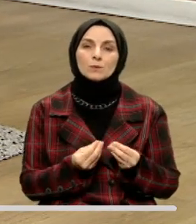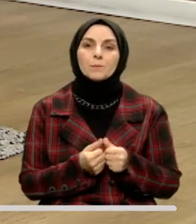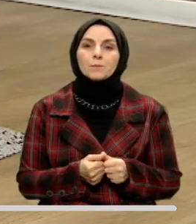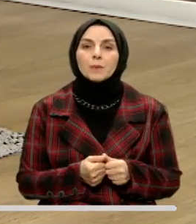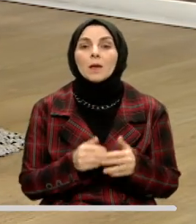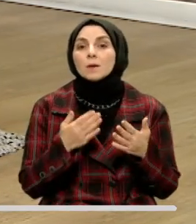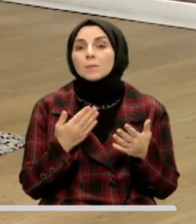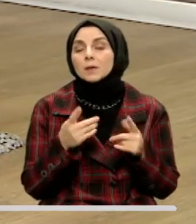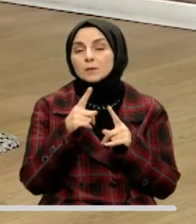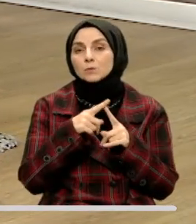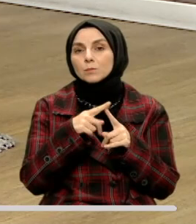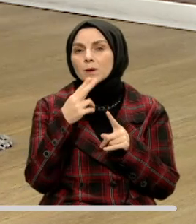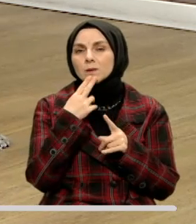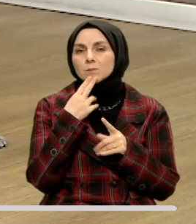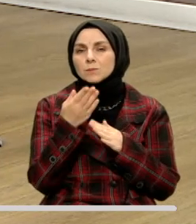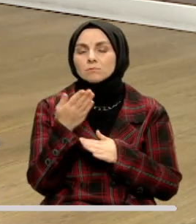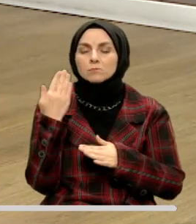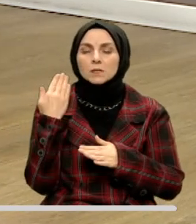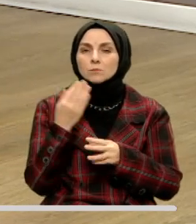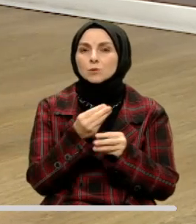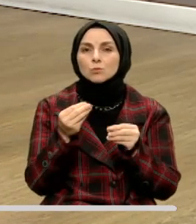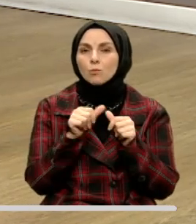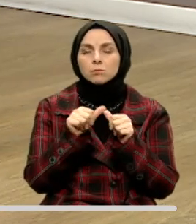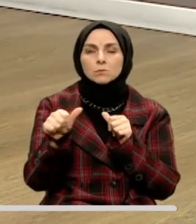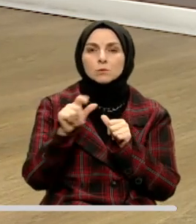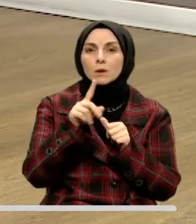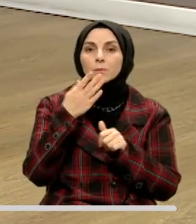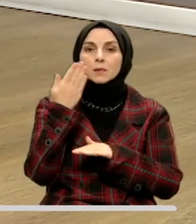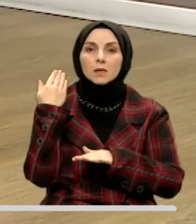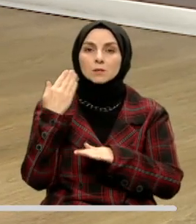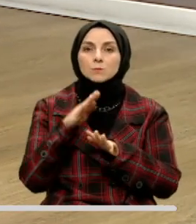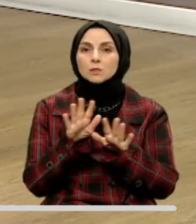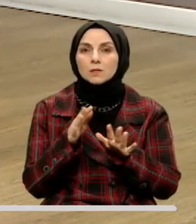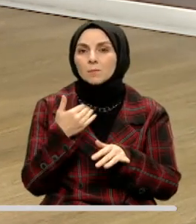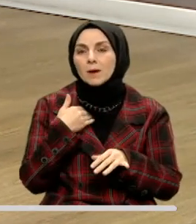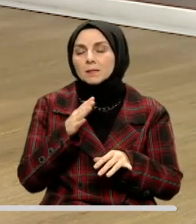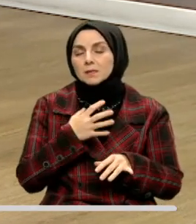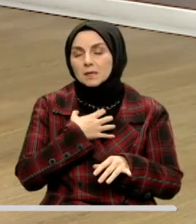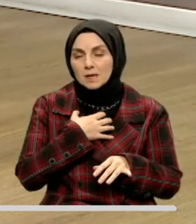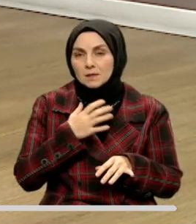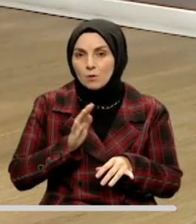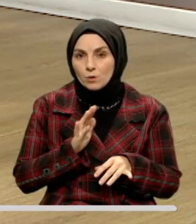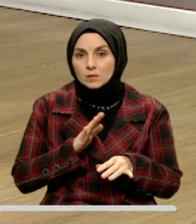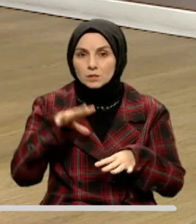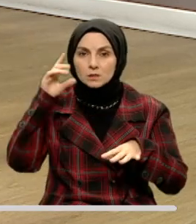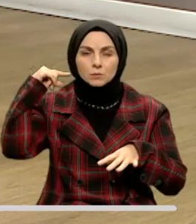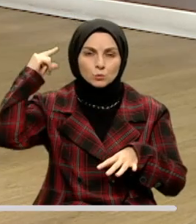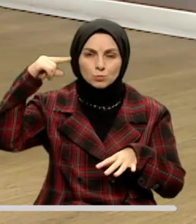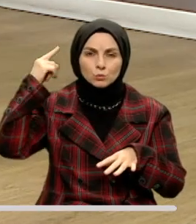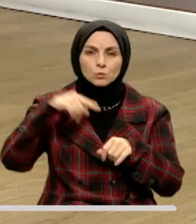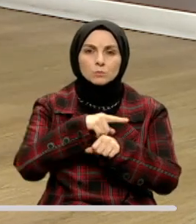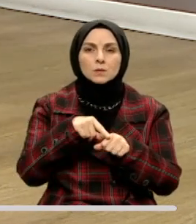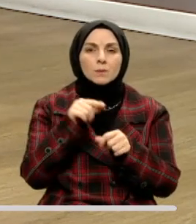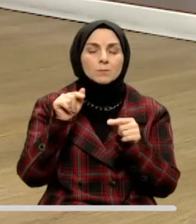şimdi geçmişte aslında çok da uzak bir geçmiş değil. Ben kendi öğrenciliğimi düşündüğümde de bu kadar etrafta